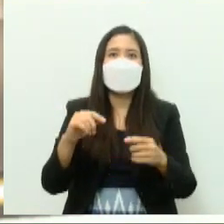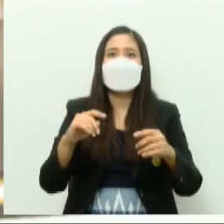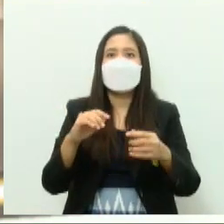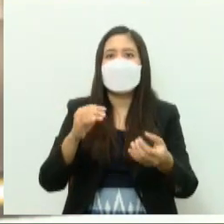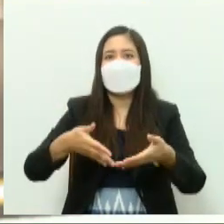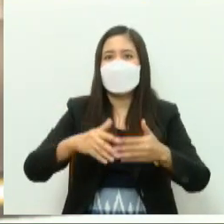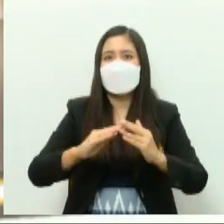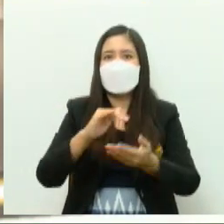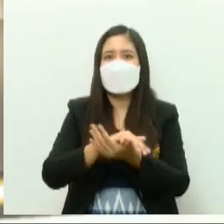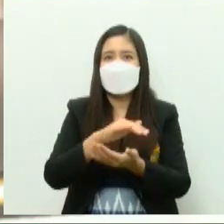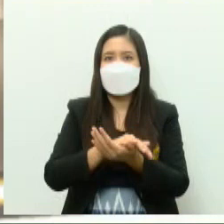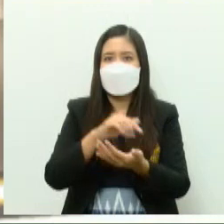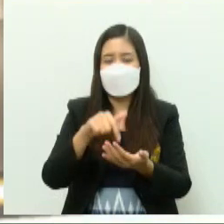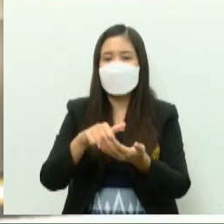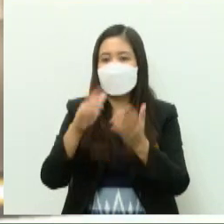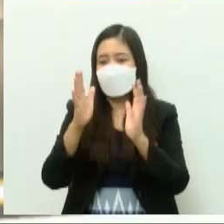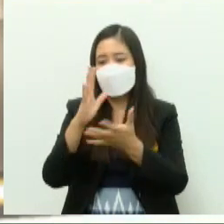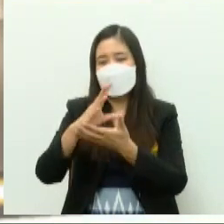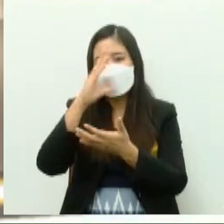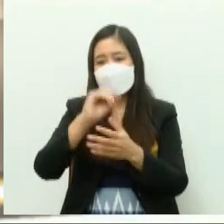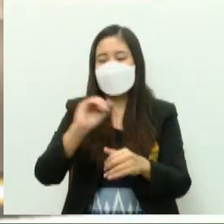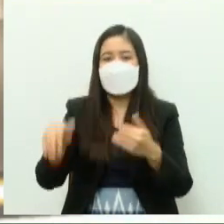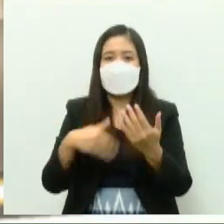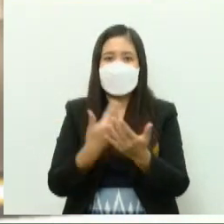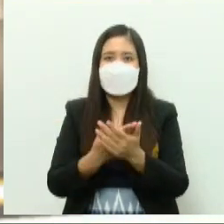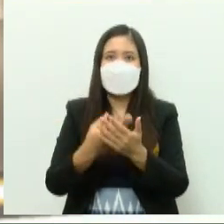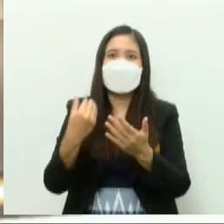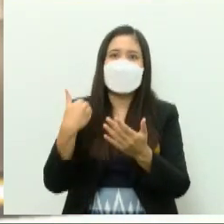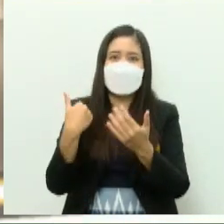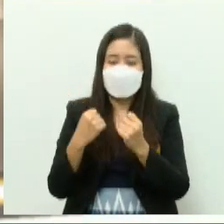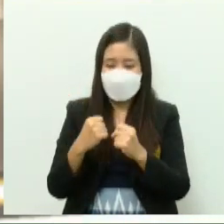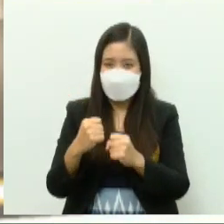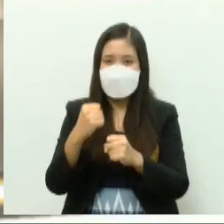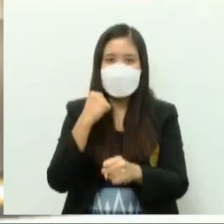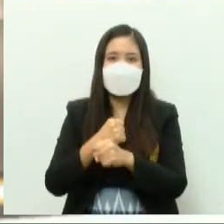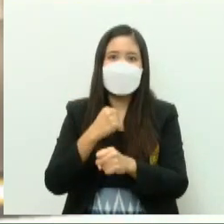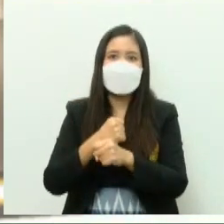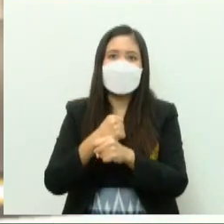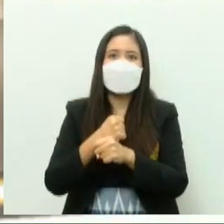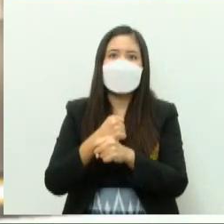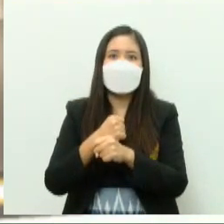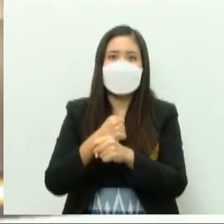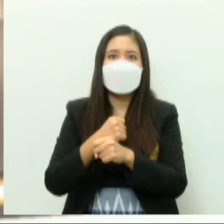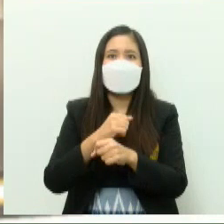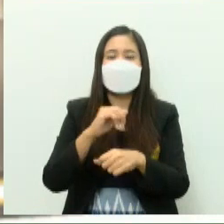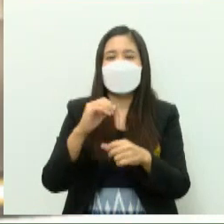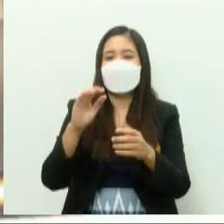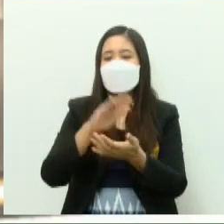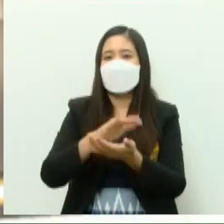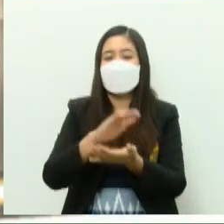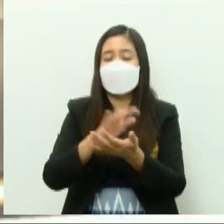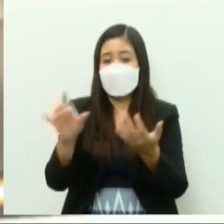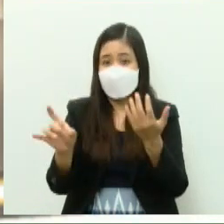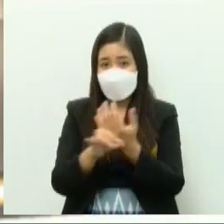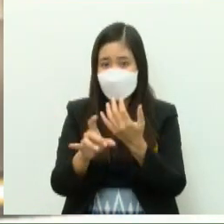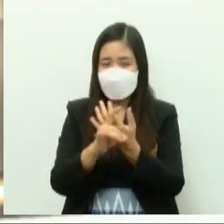โรงเรียนนี้มีโรงเรียนที่มาเรียนรวมทั้งหมด5โรงเรียนนะครับซึ่งดำเนินการอยู่ก่อนที่จะมีโครงการโรงเรียนคุณภาพเกิด